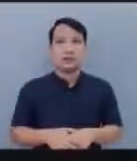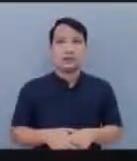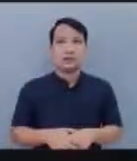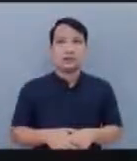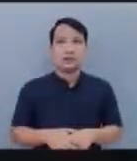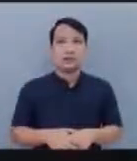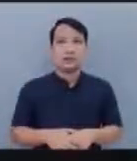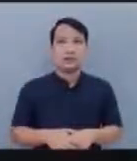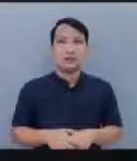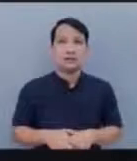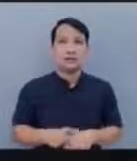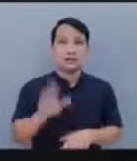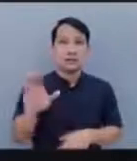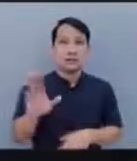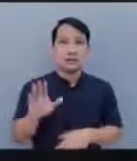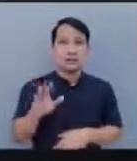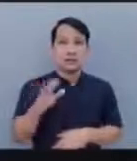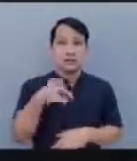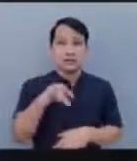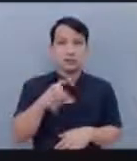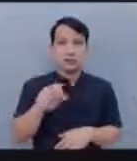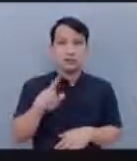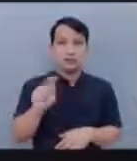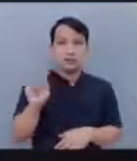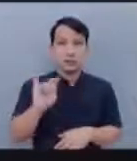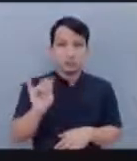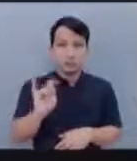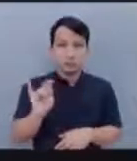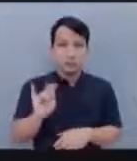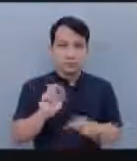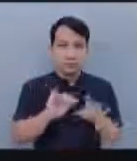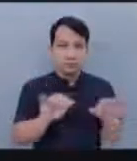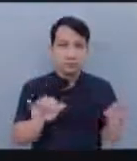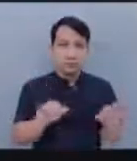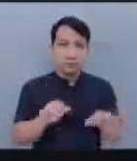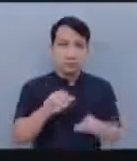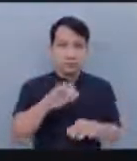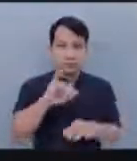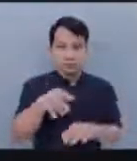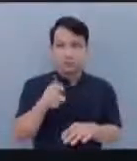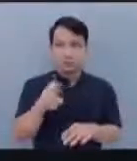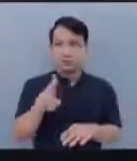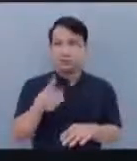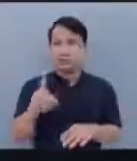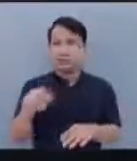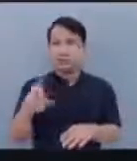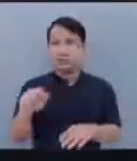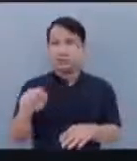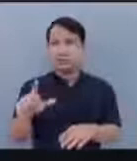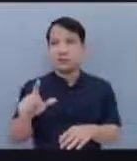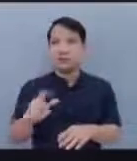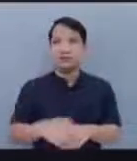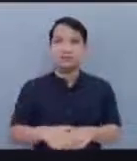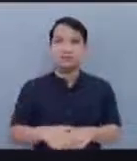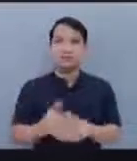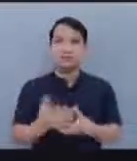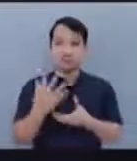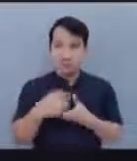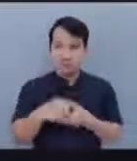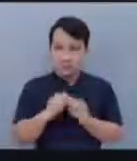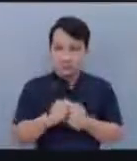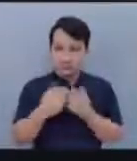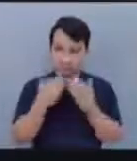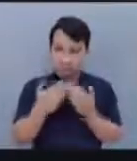akong i-search sa Spotify and YouTube. Type nyo lang po, Julia Daniel. Okay, well maraming salamat sa pagsama sa amin ngayong umaga, Julia.